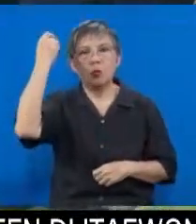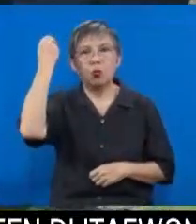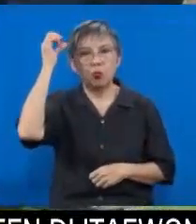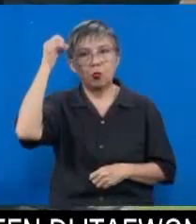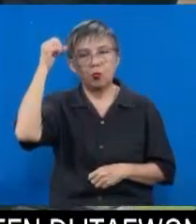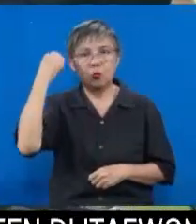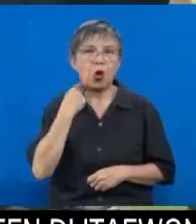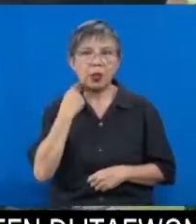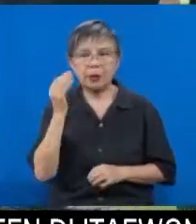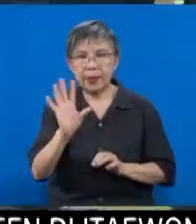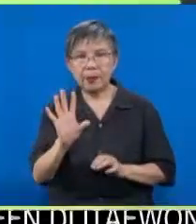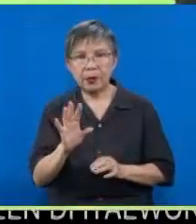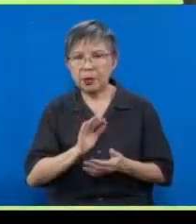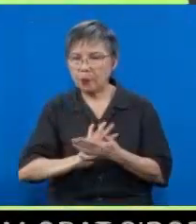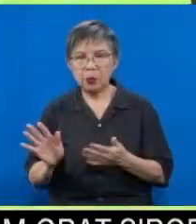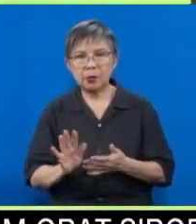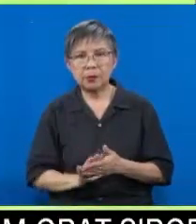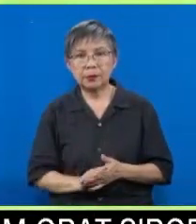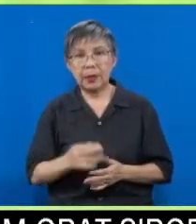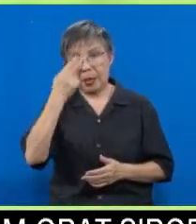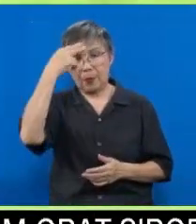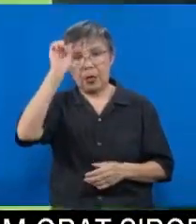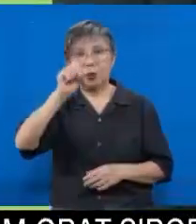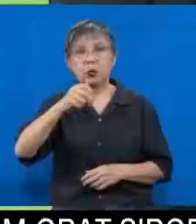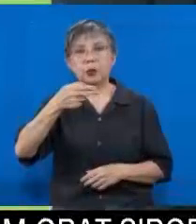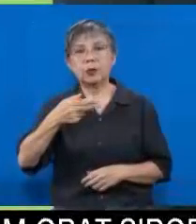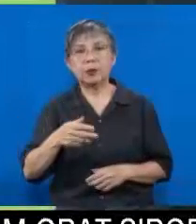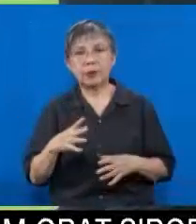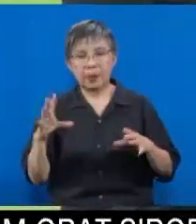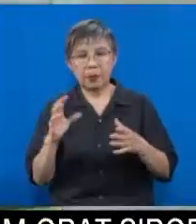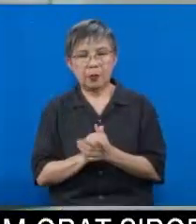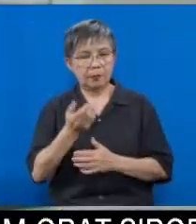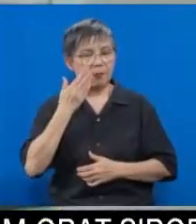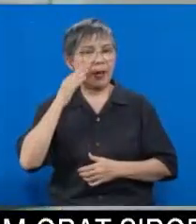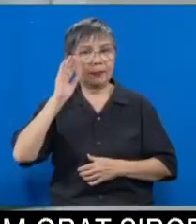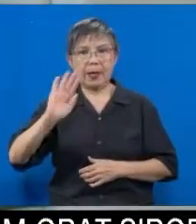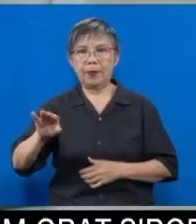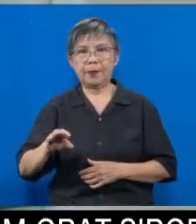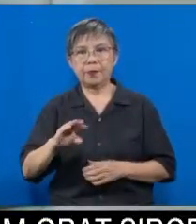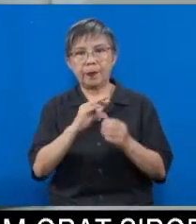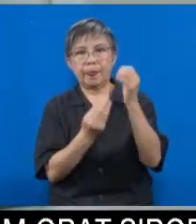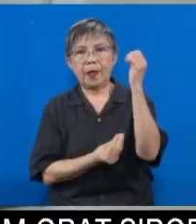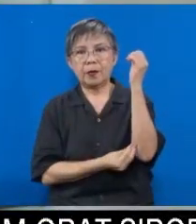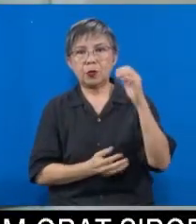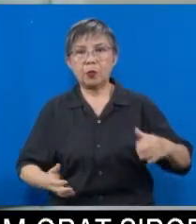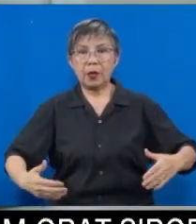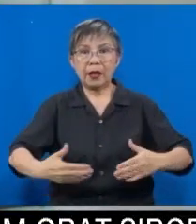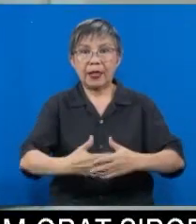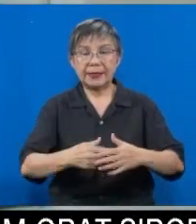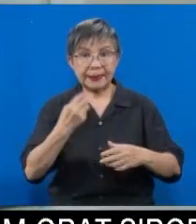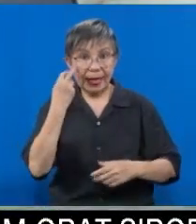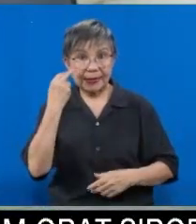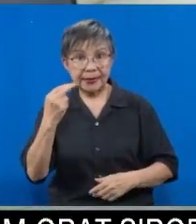Prasetyo sampai Kapolda Jatim Irjen Pol Tony Hermanto kompak memberikan bantahan. Wakil Ketua Lembaga Perlindungan Saksi dan